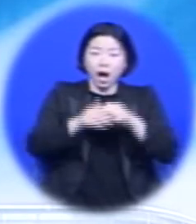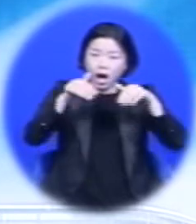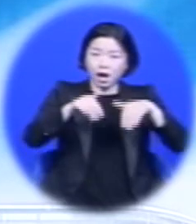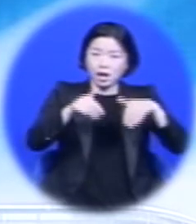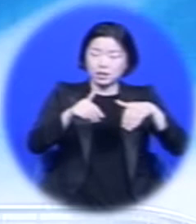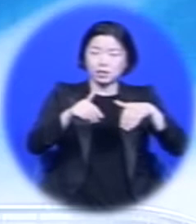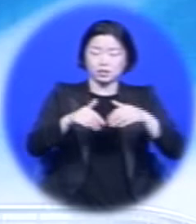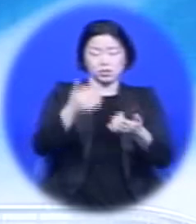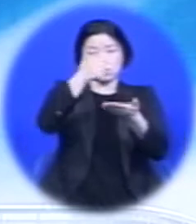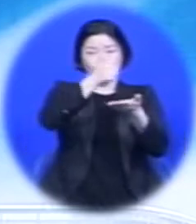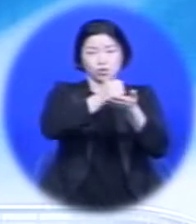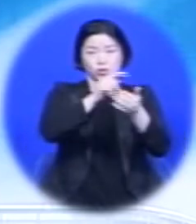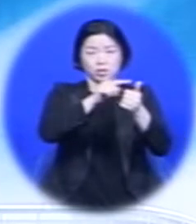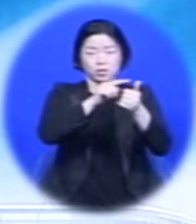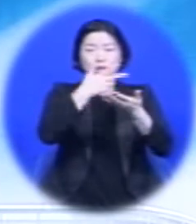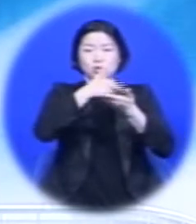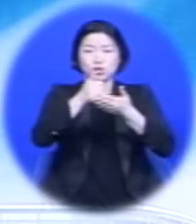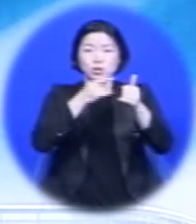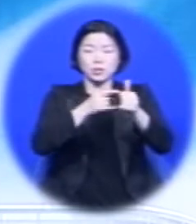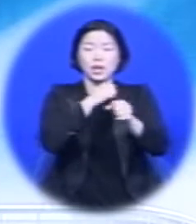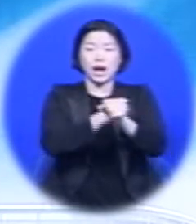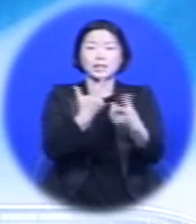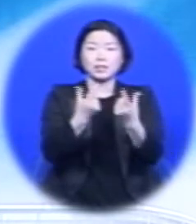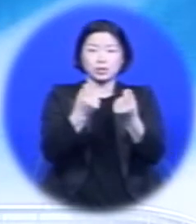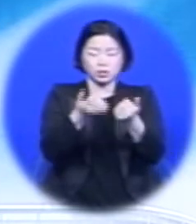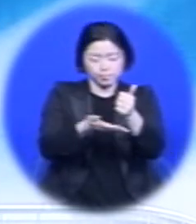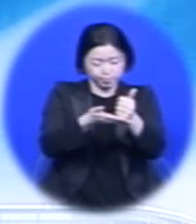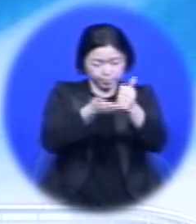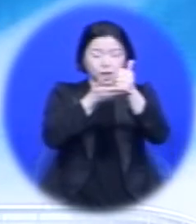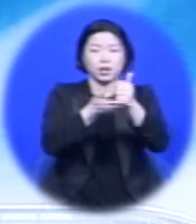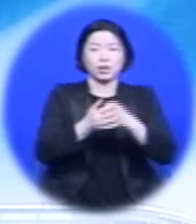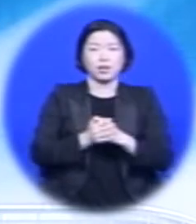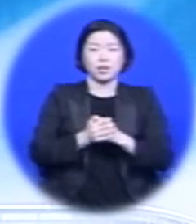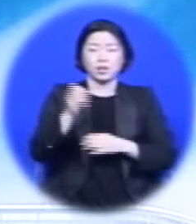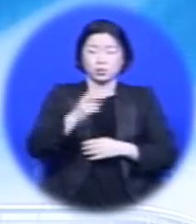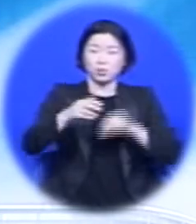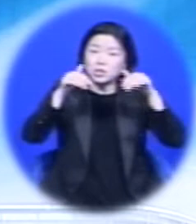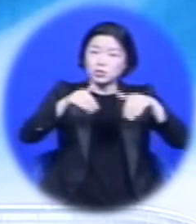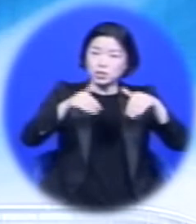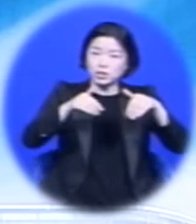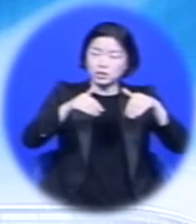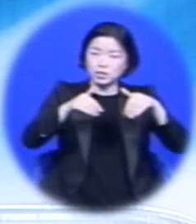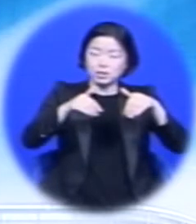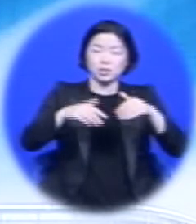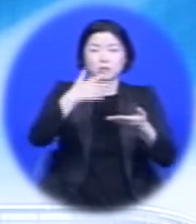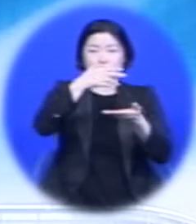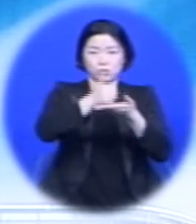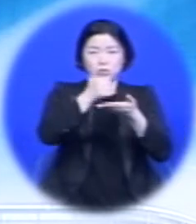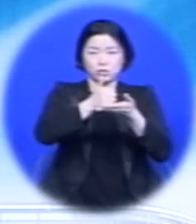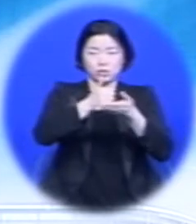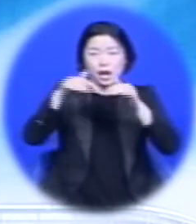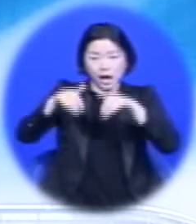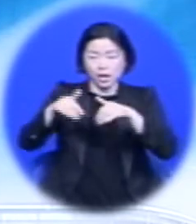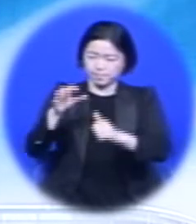하인들은 주인을 주님께 하듯이 그렇게 공경하라. 그리고 주인은 하인을 억압하지